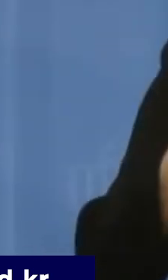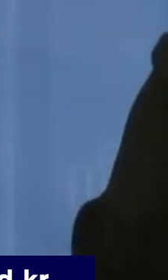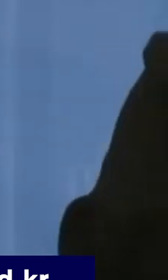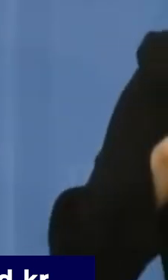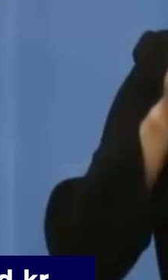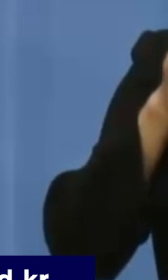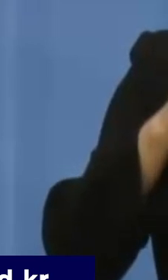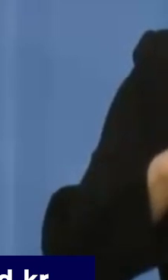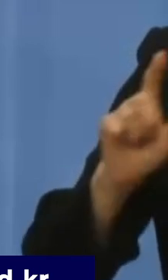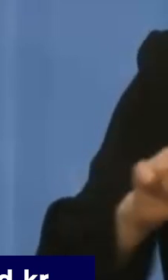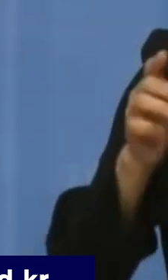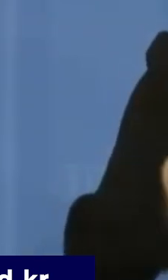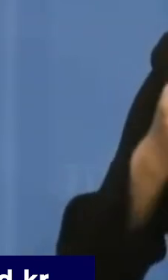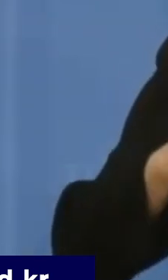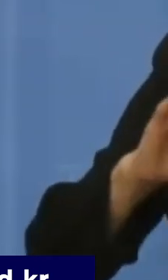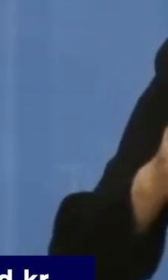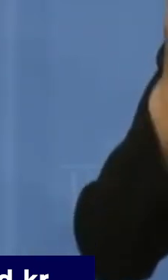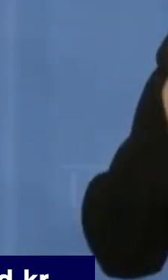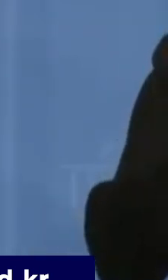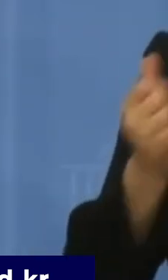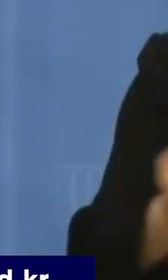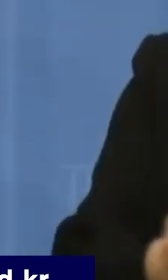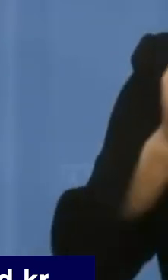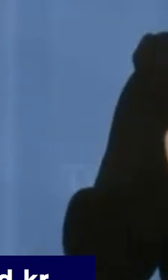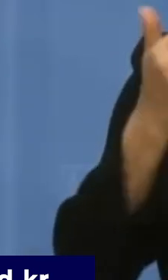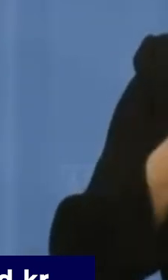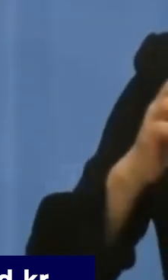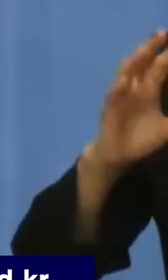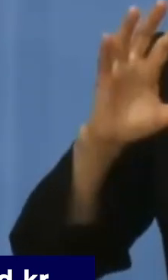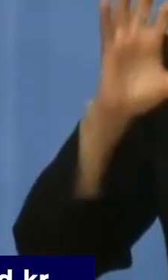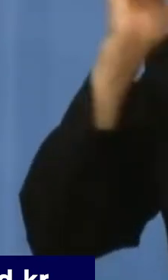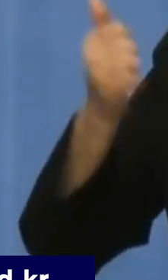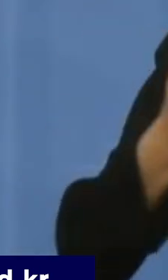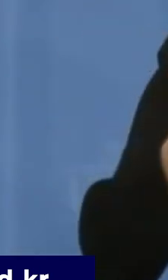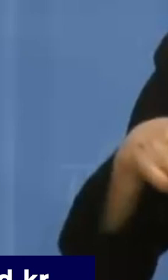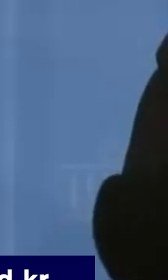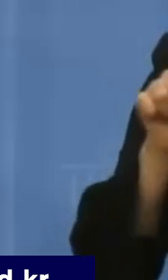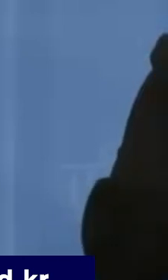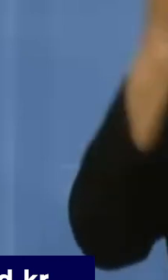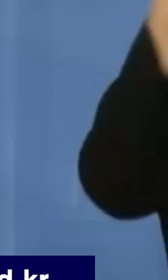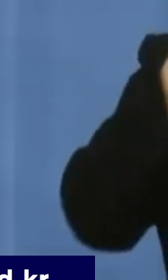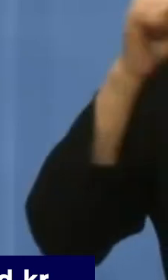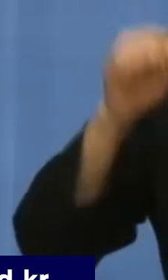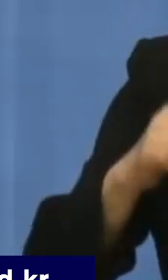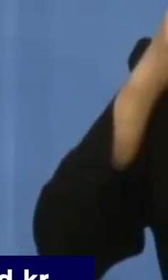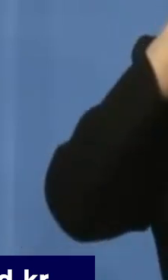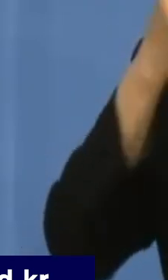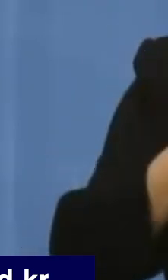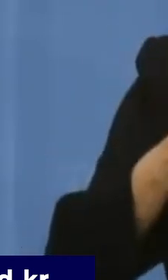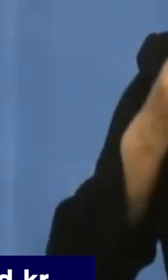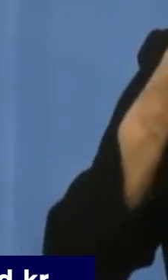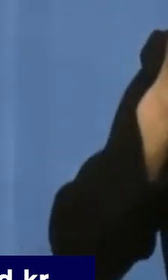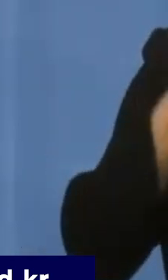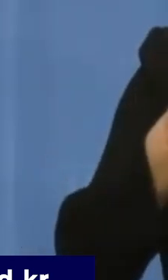여당이 국회 법제사법위원회를 틀어쥐고 대통령 방탄을 위해 다수의 특검 법안을 논의는커녕